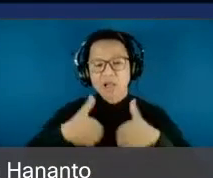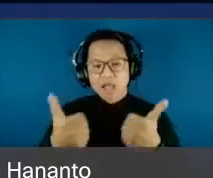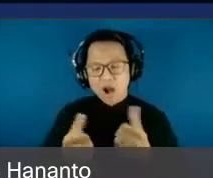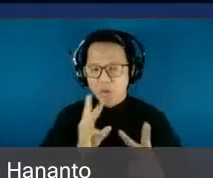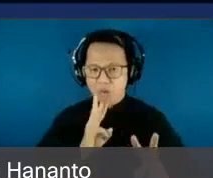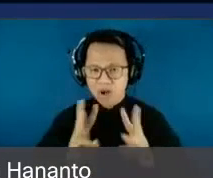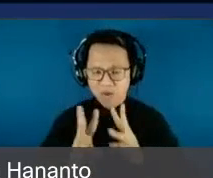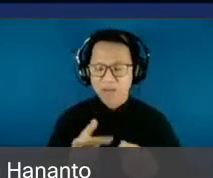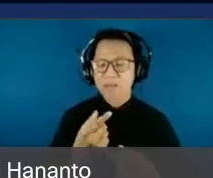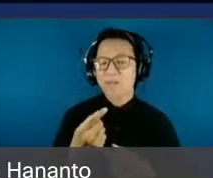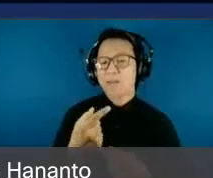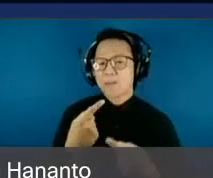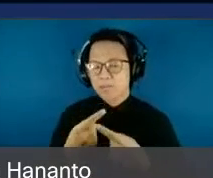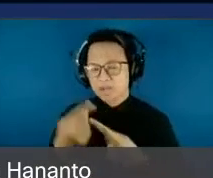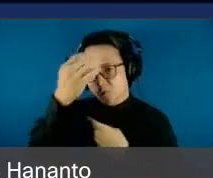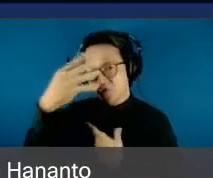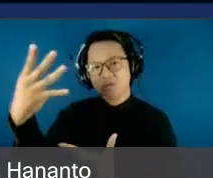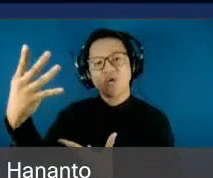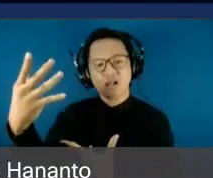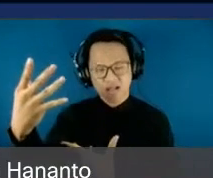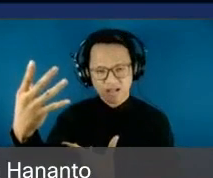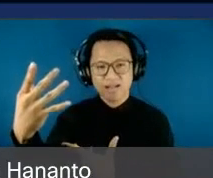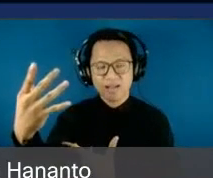profesionalisme. Next slide.